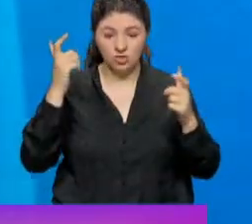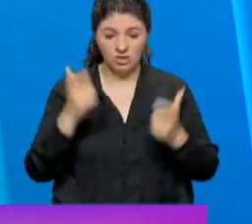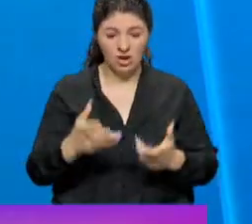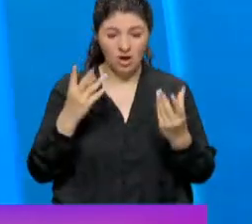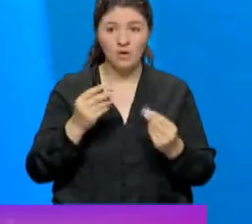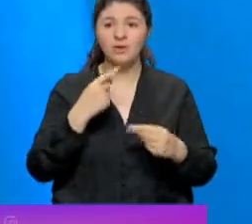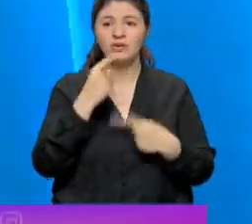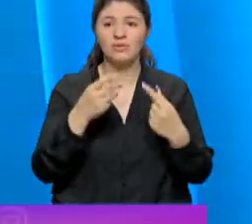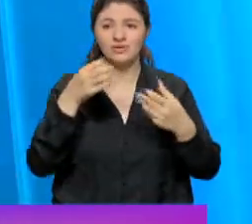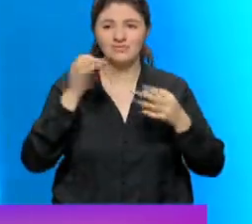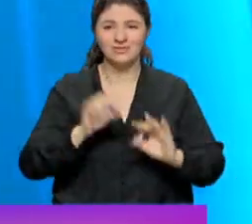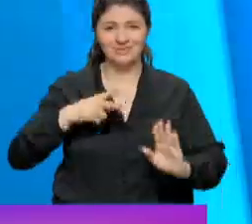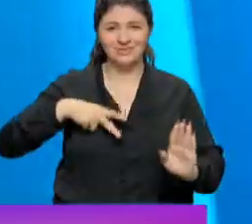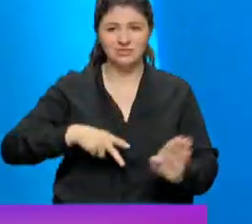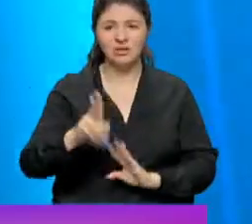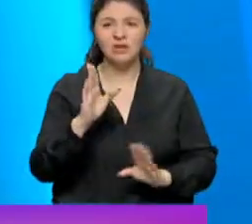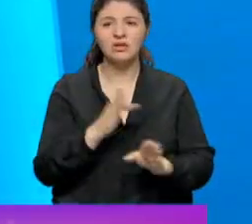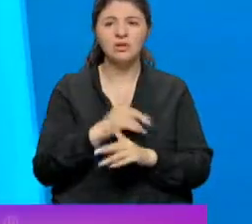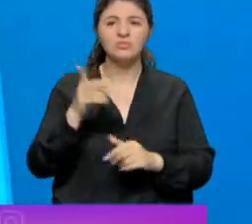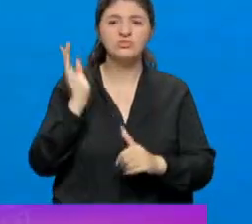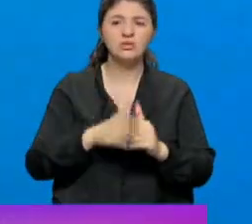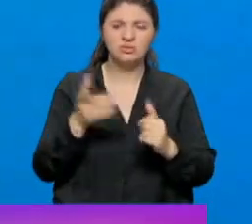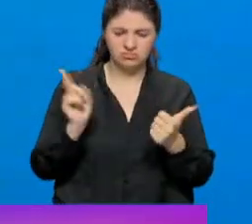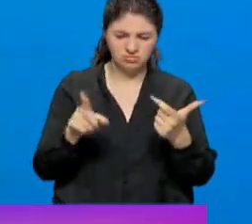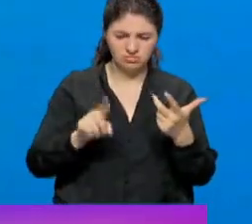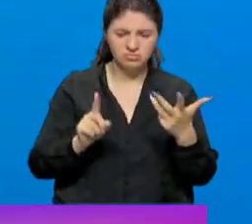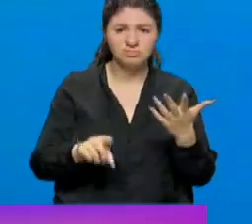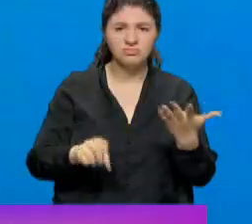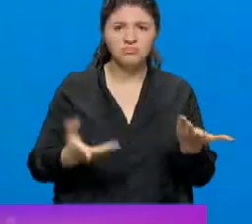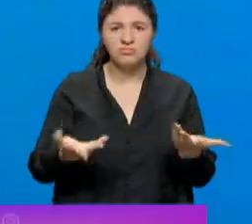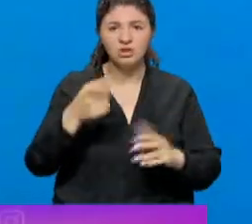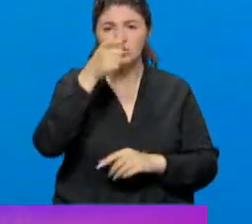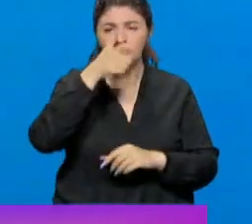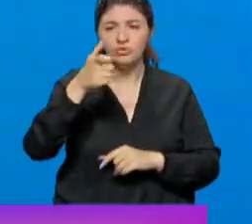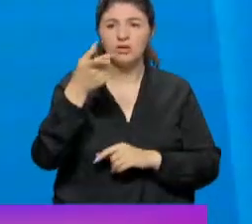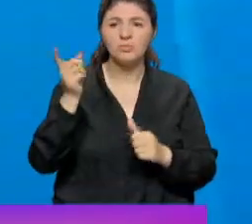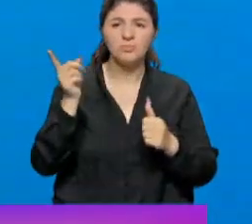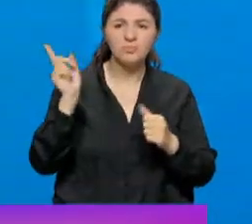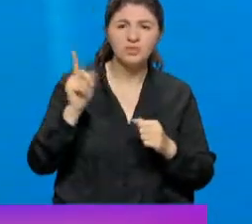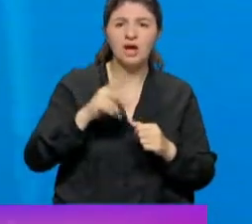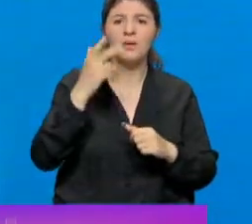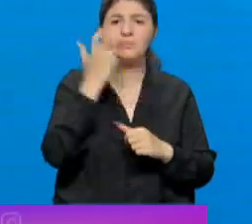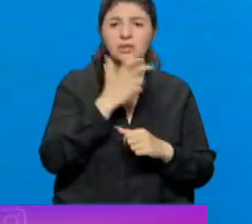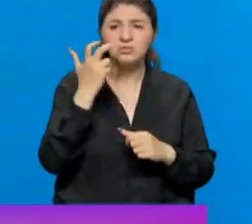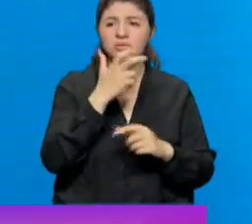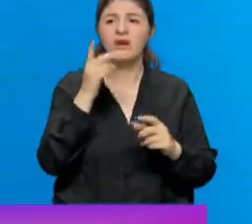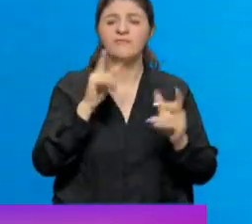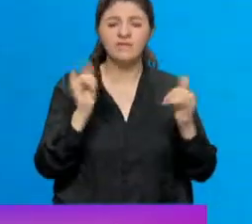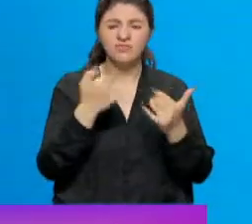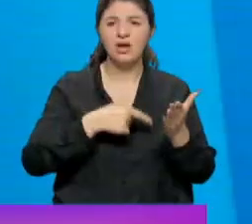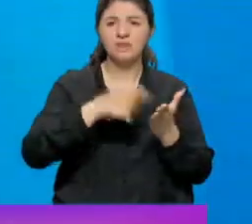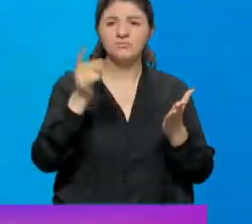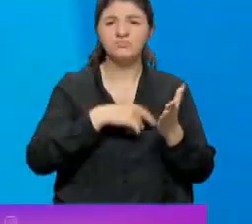olmak iddiasıyla çıkmıştık yola neden bu yasaklar peş peşe geliyor Türkiye peş peşe gelen konser ve Festival